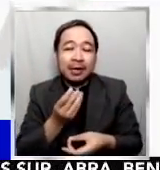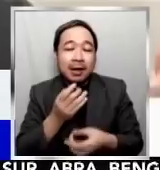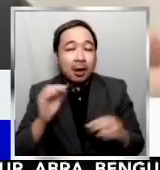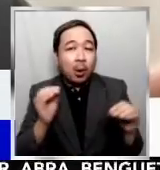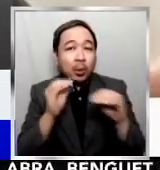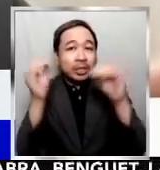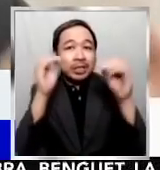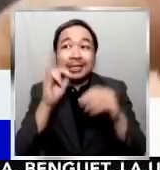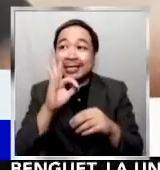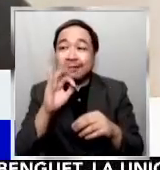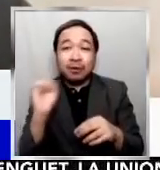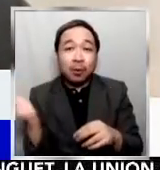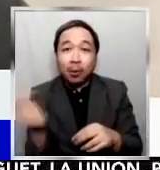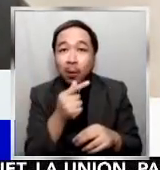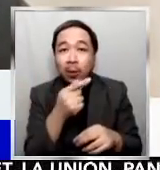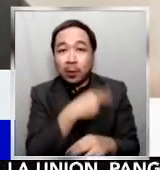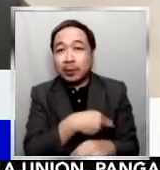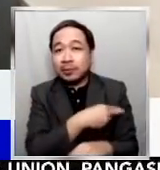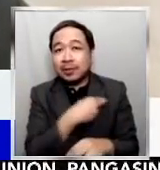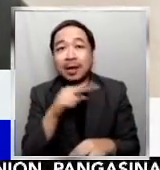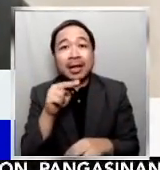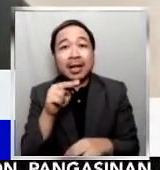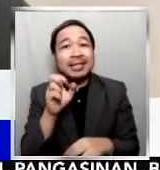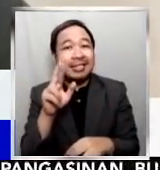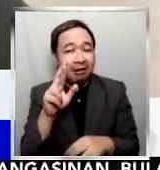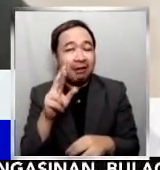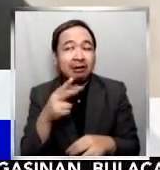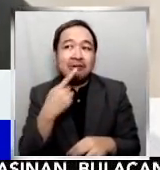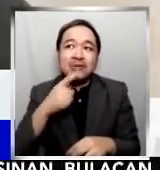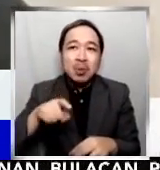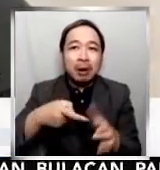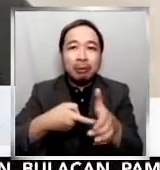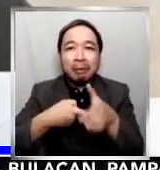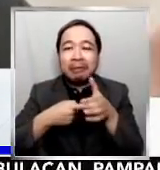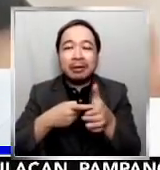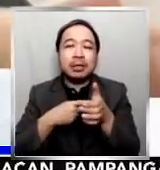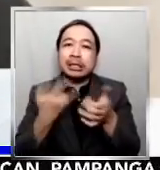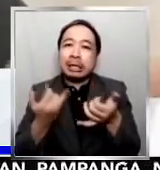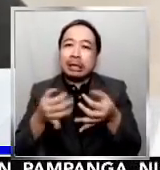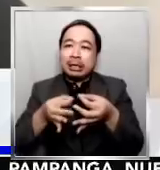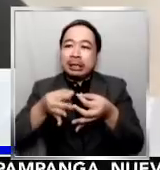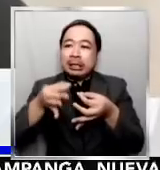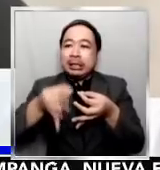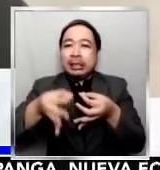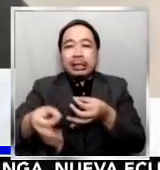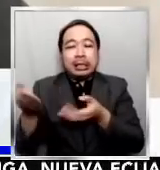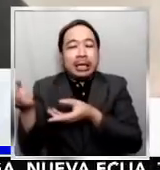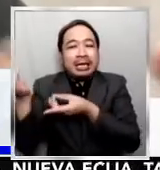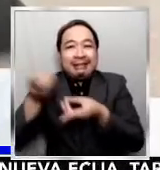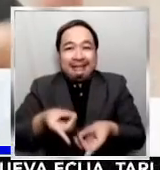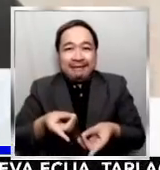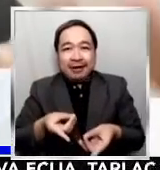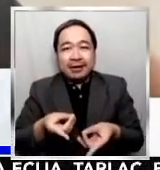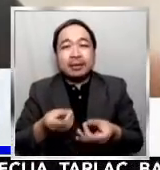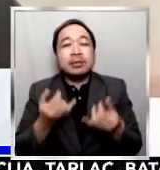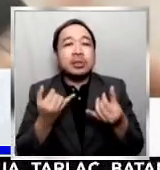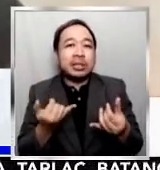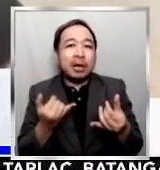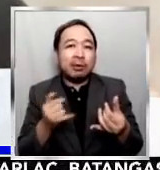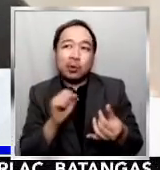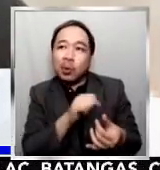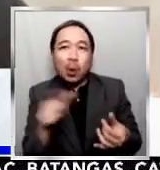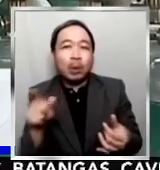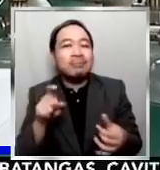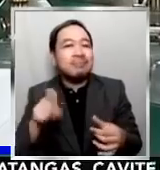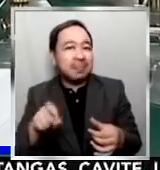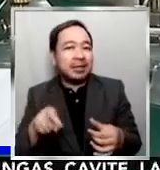no? Magkakaroon ng delay, no? Yung demand ng need sa oxygen, lahat ng hospital magkakaroon. Kaya mas maganda na mag-stack